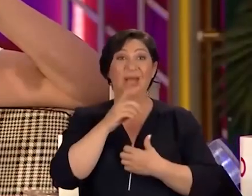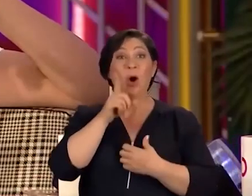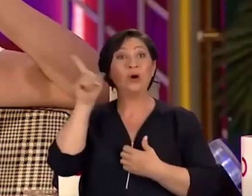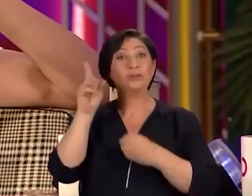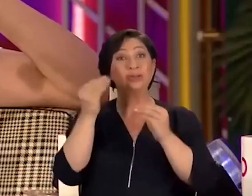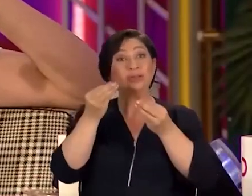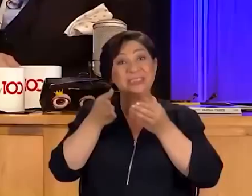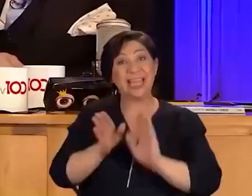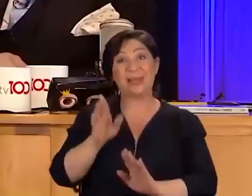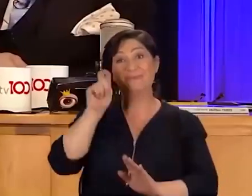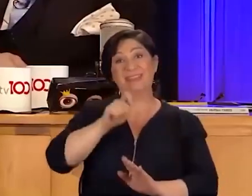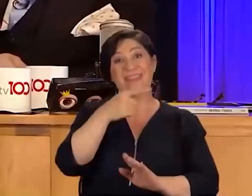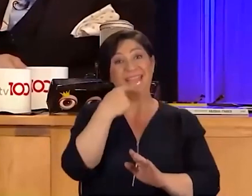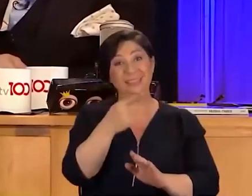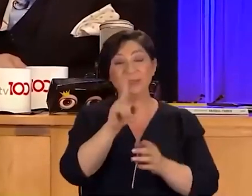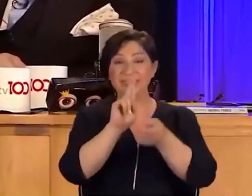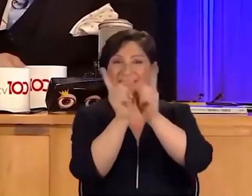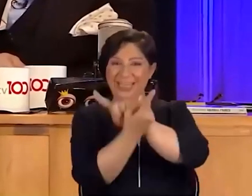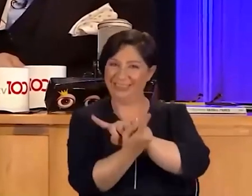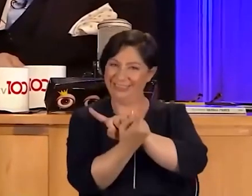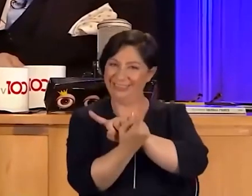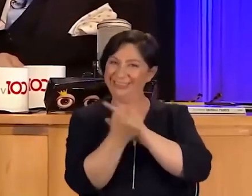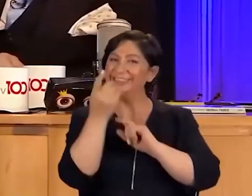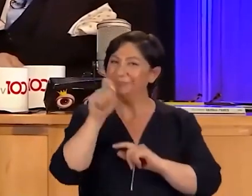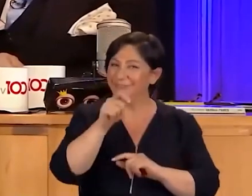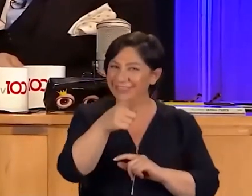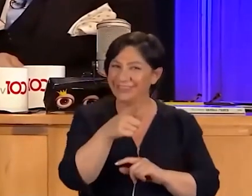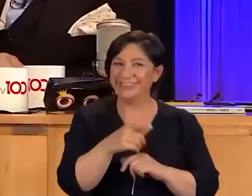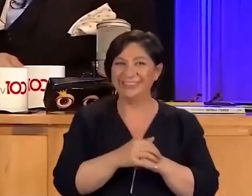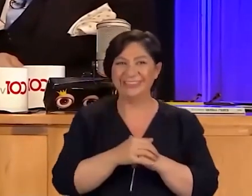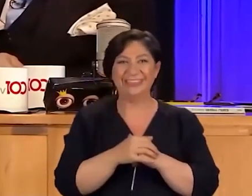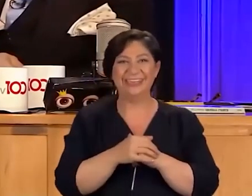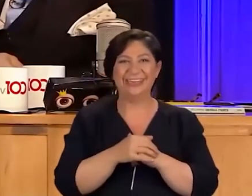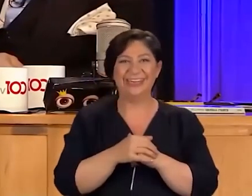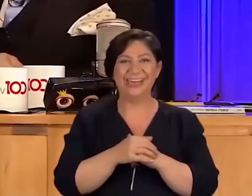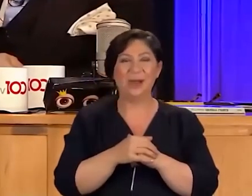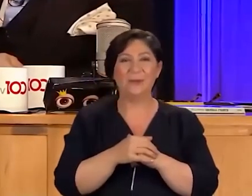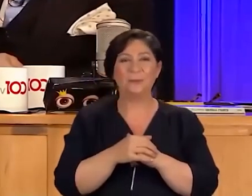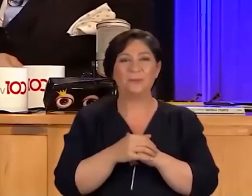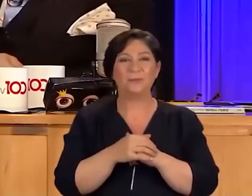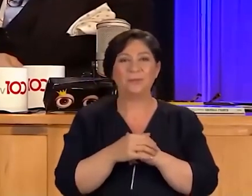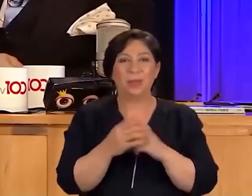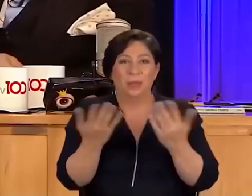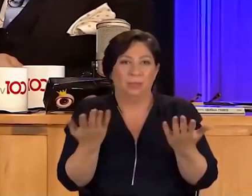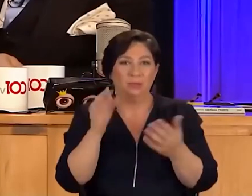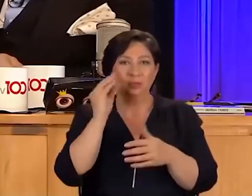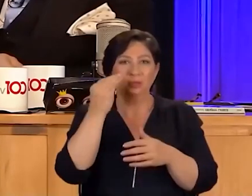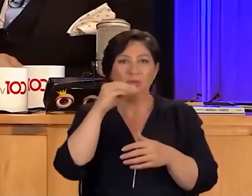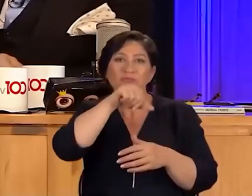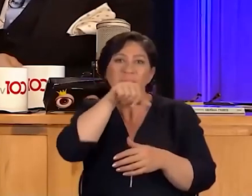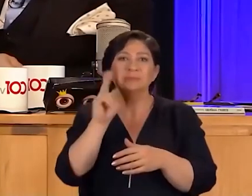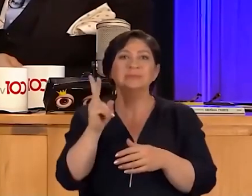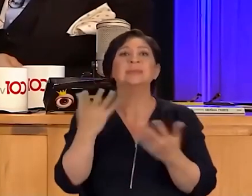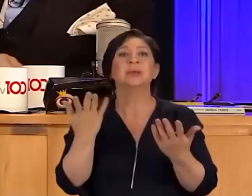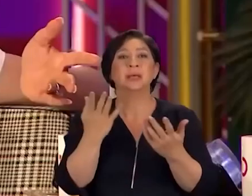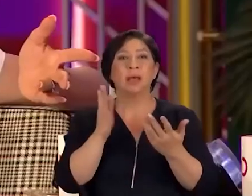sahibi yaptın falan diye konuşurdun ama şu anda seni çocuk sahibi yapana döndü. Ama çocuk sahibi yapan değil mi